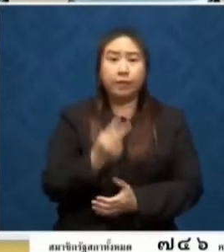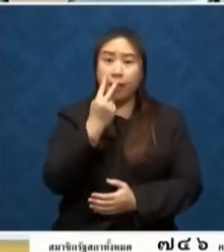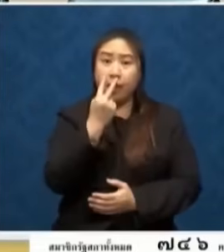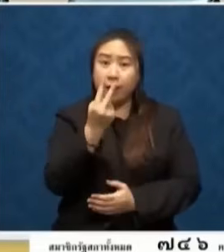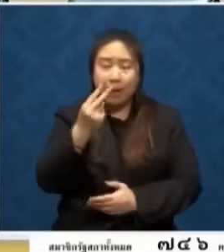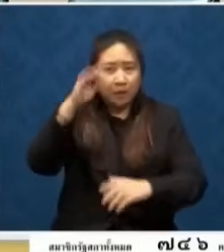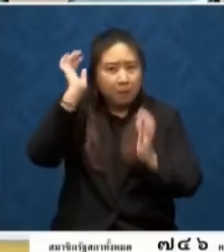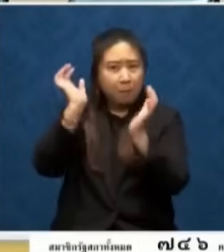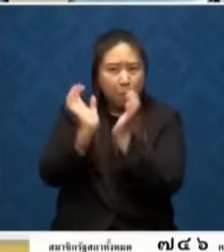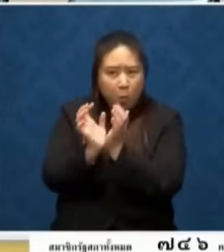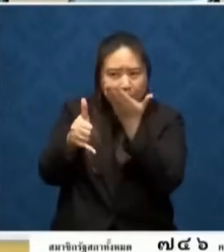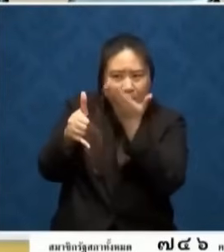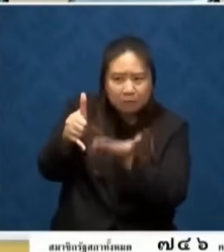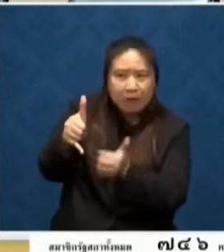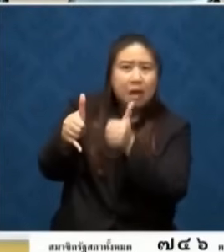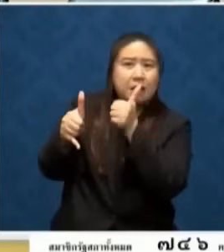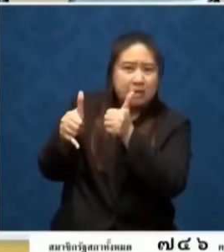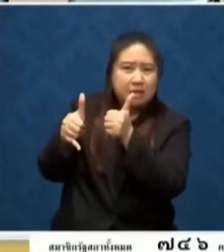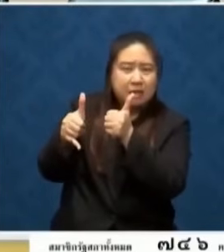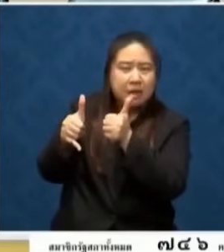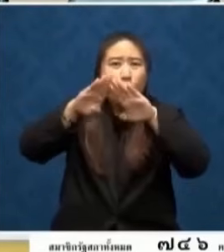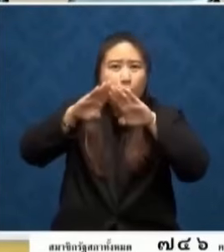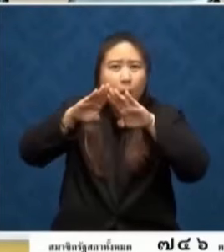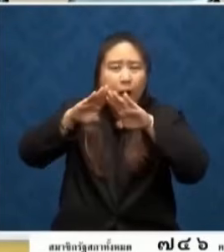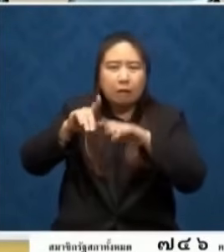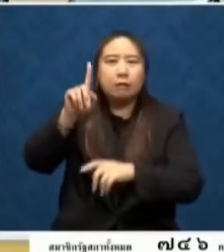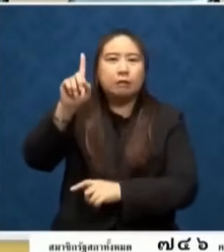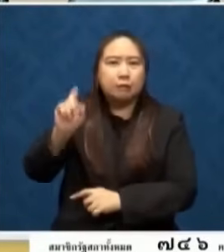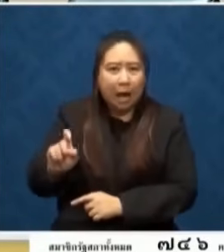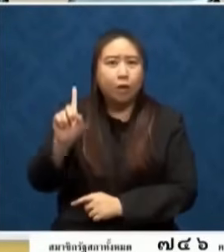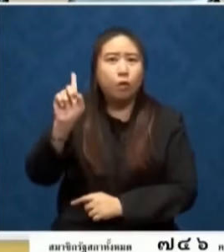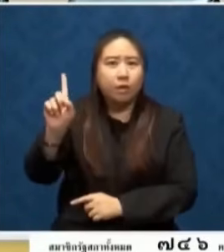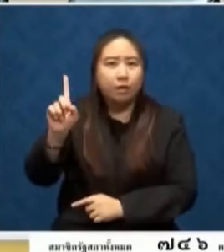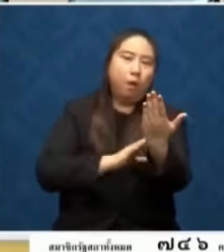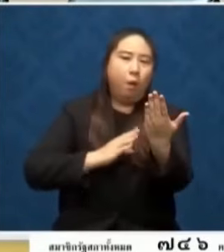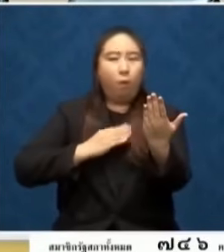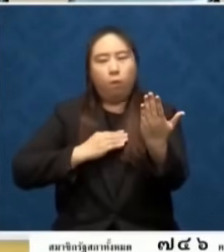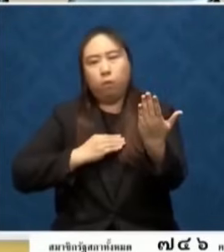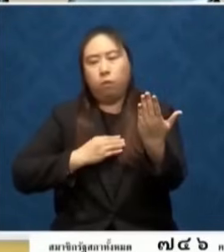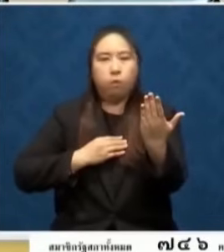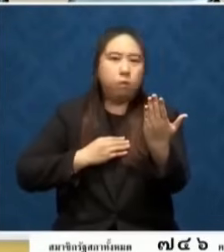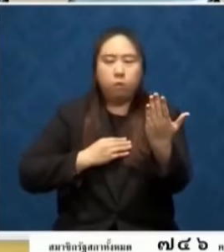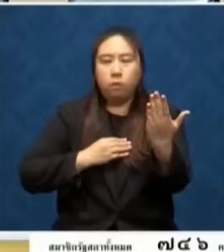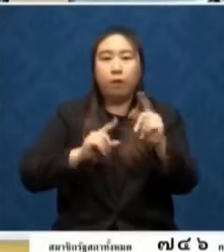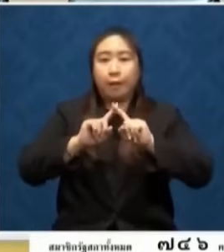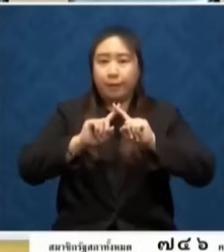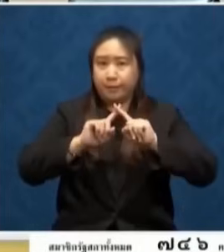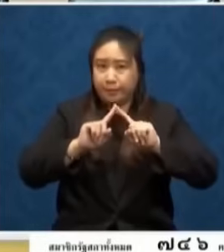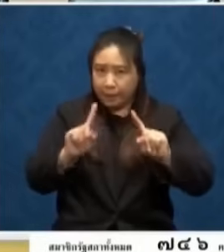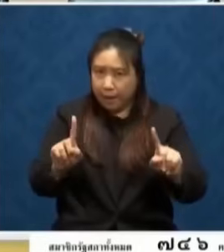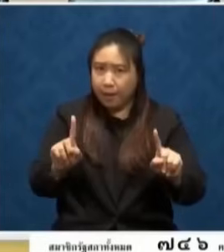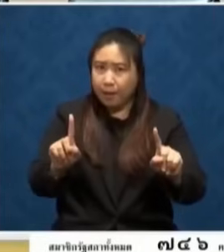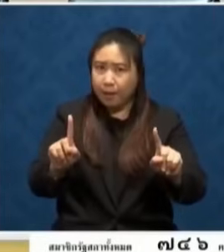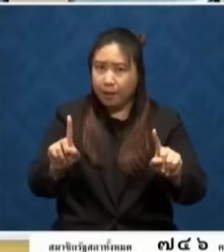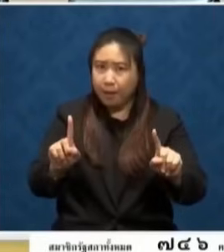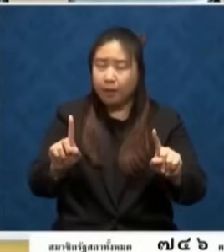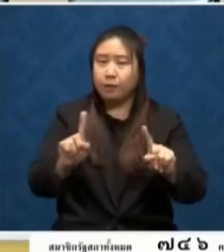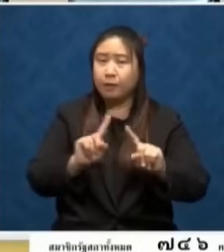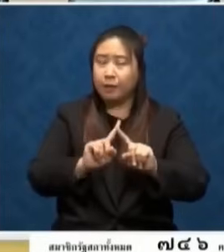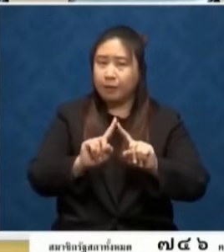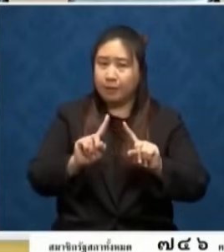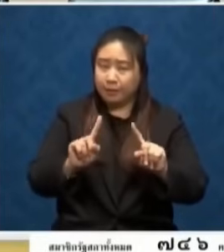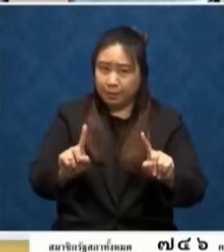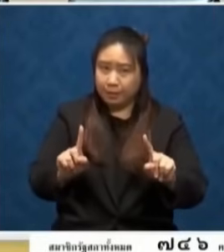จน้ำดีเสียชีวิต1คนที่นครปฐมเราตื่นกันทั้งประเทศแต่ความจริงแล้วหลังจาก